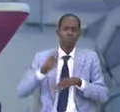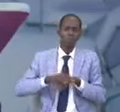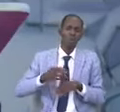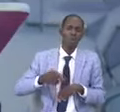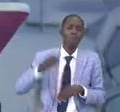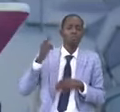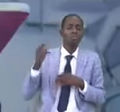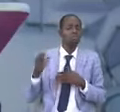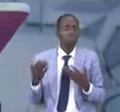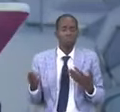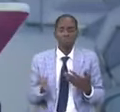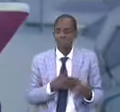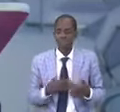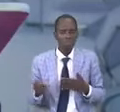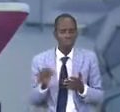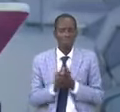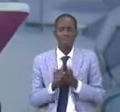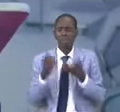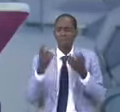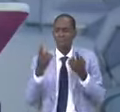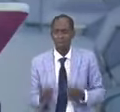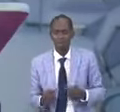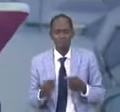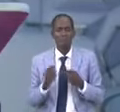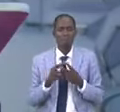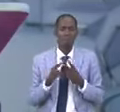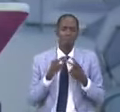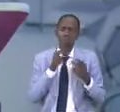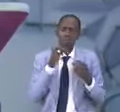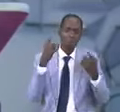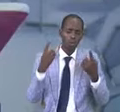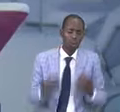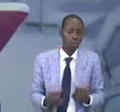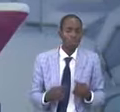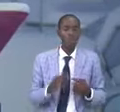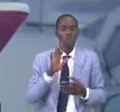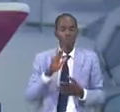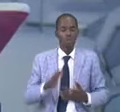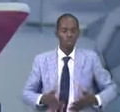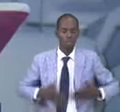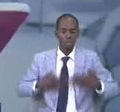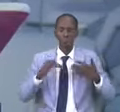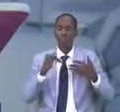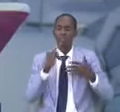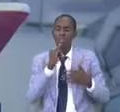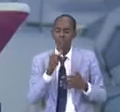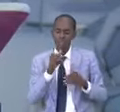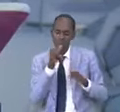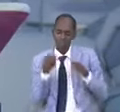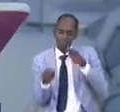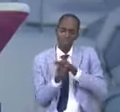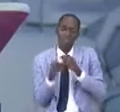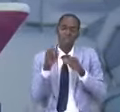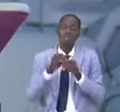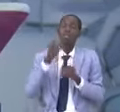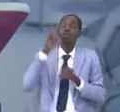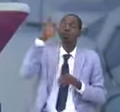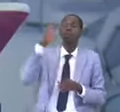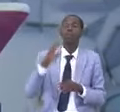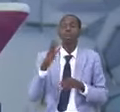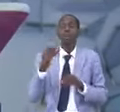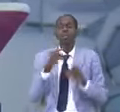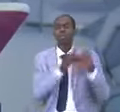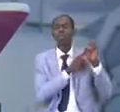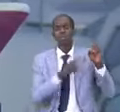quelque chose qui vient ou ce qui ne vient pas ta vie est cachée avec Christ en Dieu et le Seigneur prendra soin de